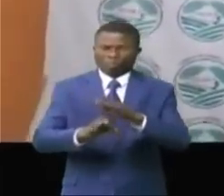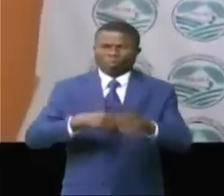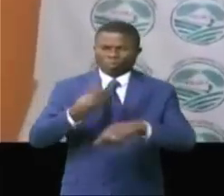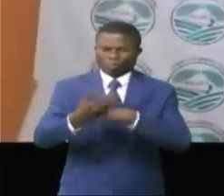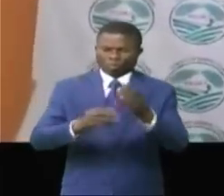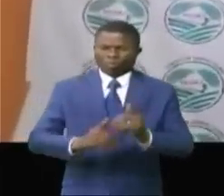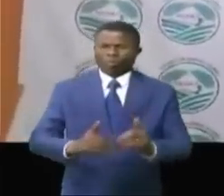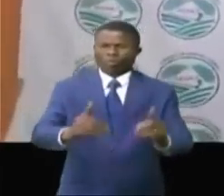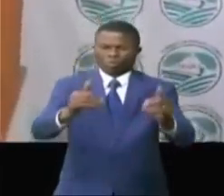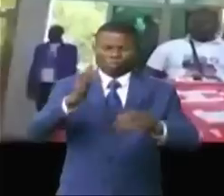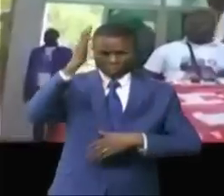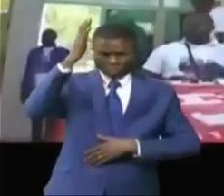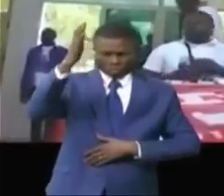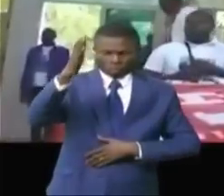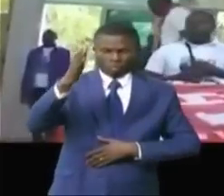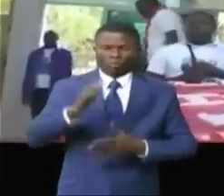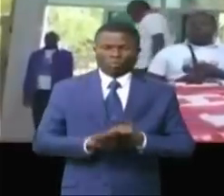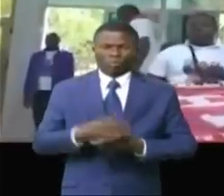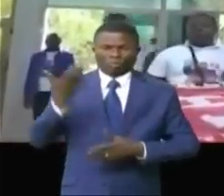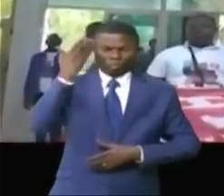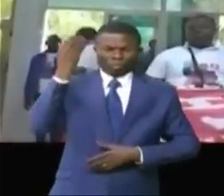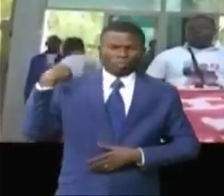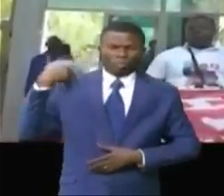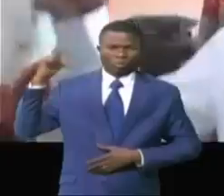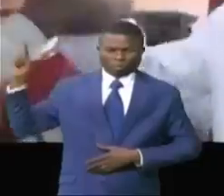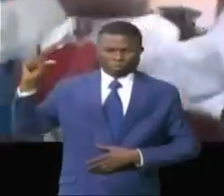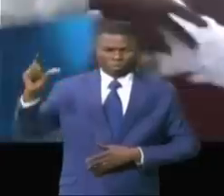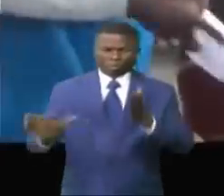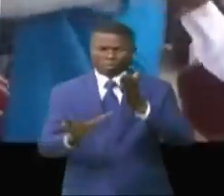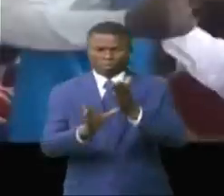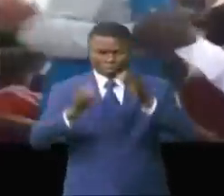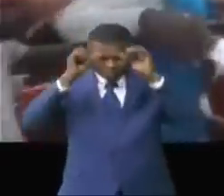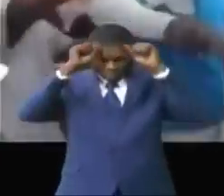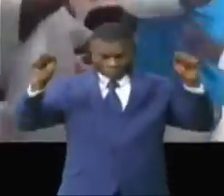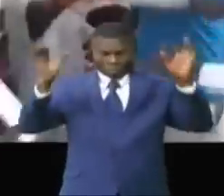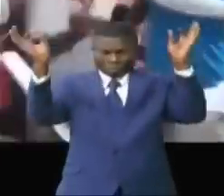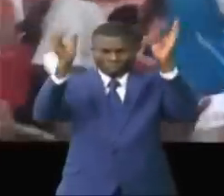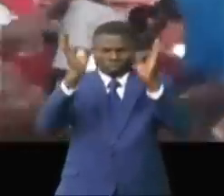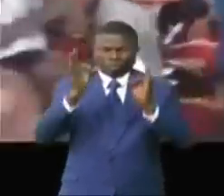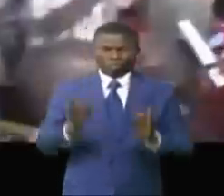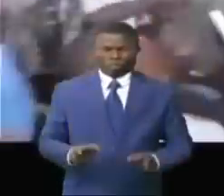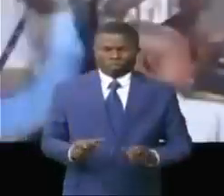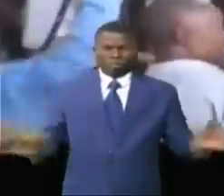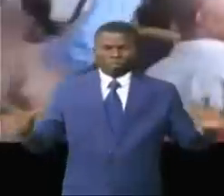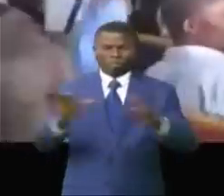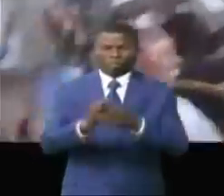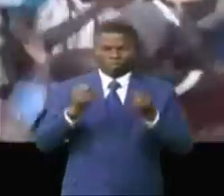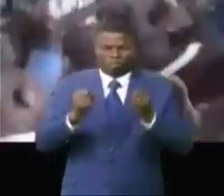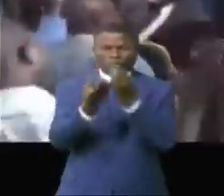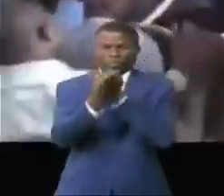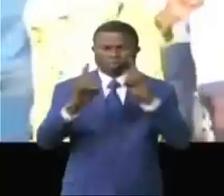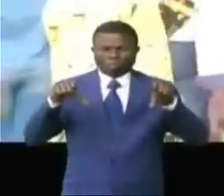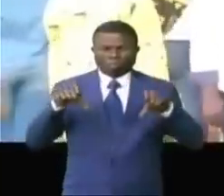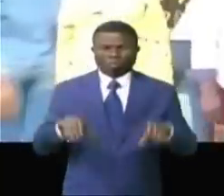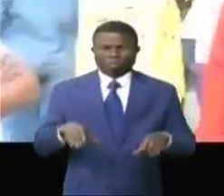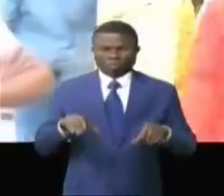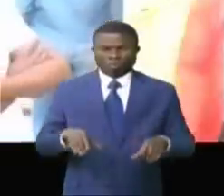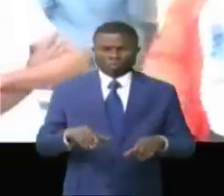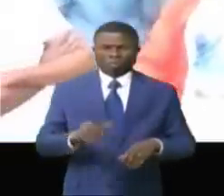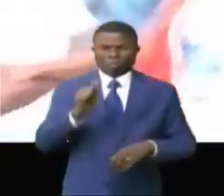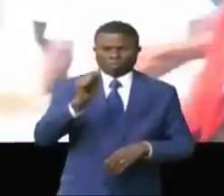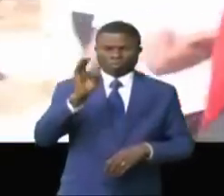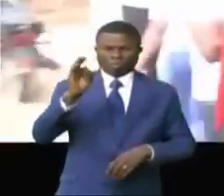très prochainement. Rappelons que Gabriel Tsoubou est le vice-président fédéral de l'Alliance des forces démocratiques du Congo,